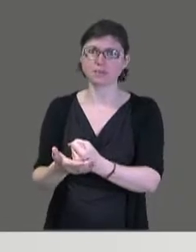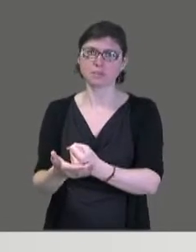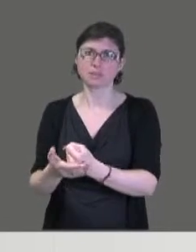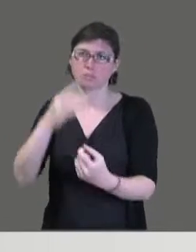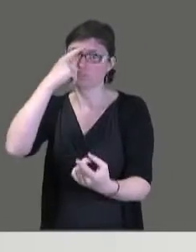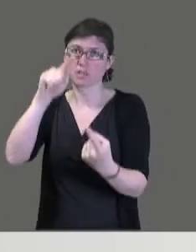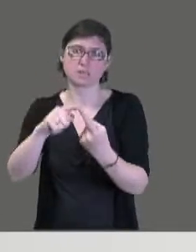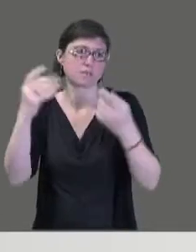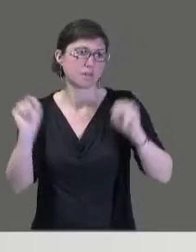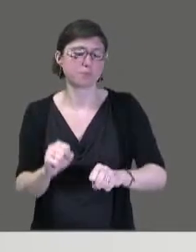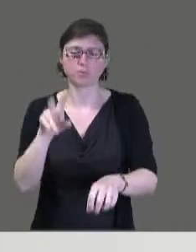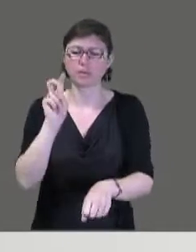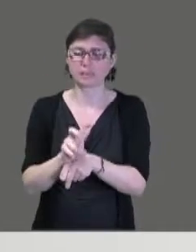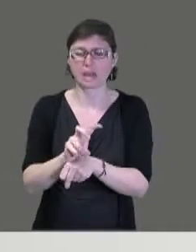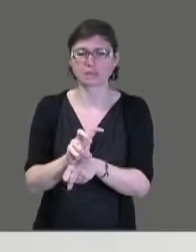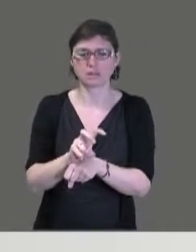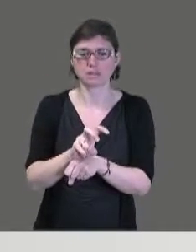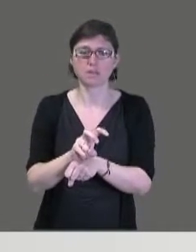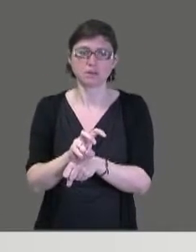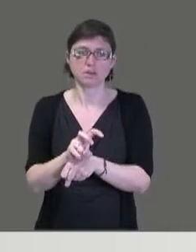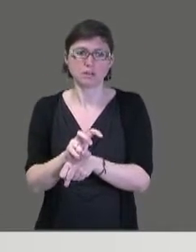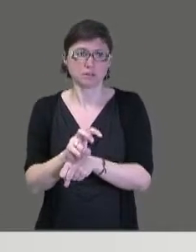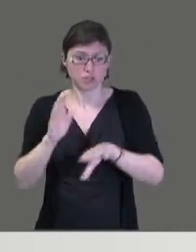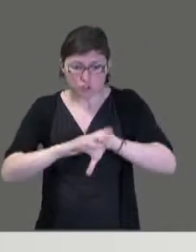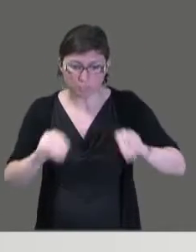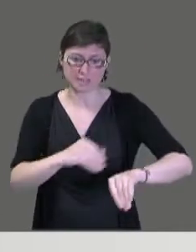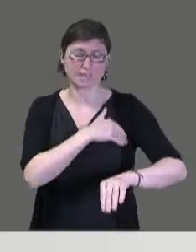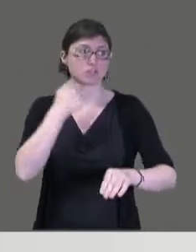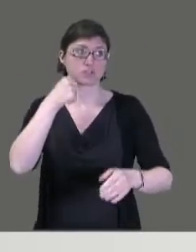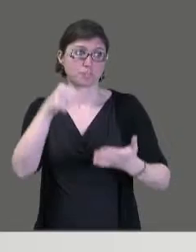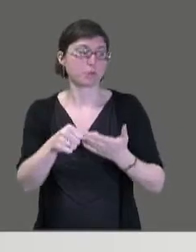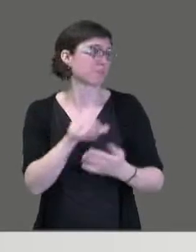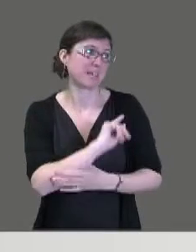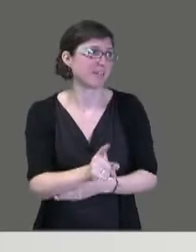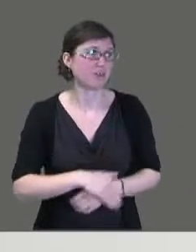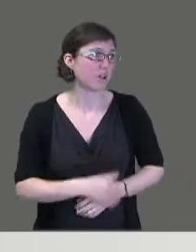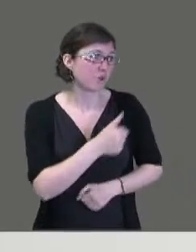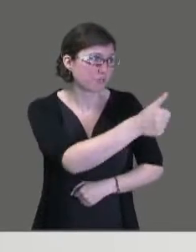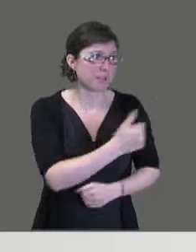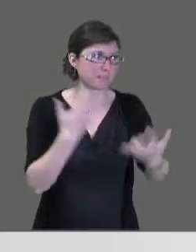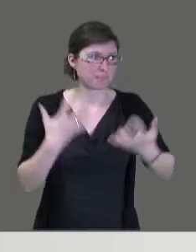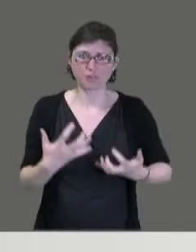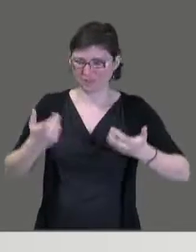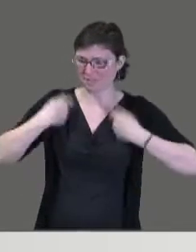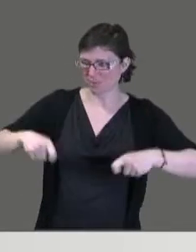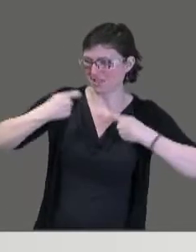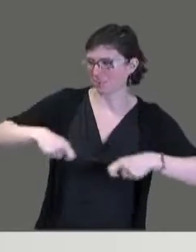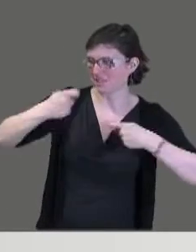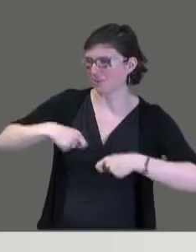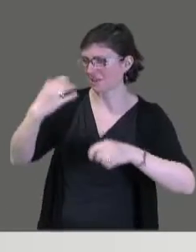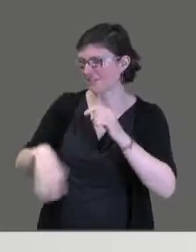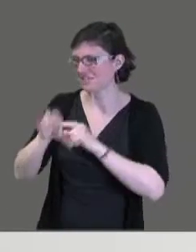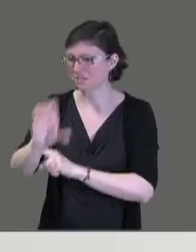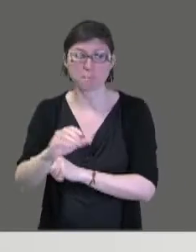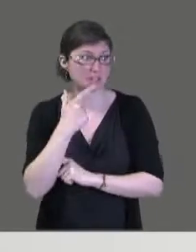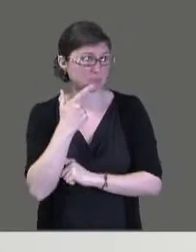une trame minimale de présence postale, mais non. Uniquement préoccupée à gonfler vos dépenses d'investissement, la région ne cherche pas à sauver le service